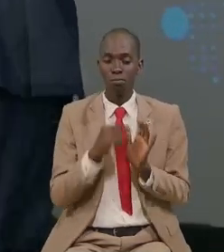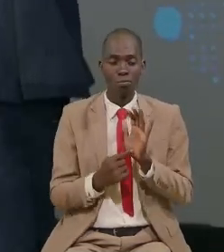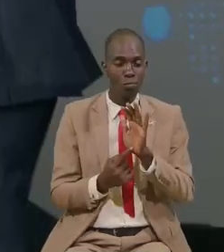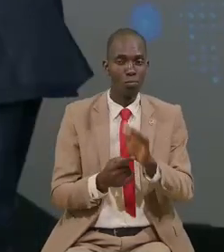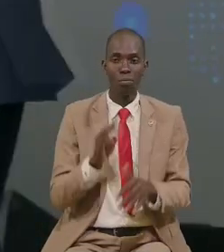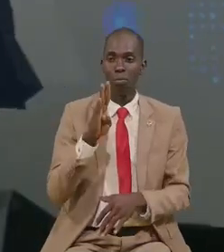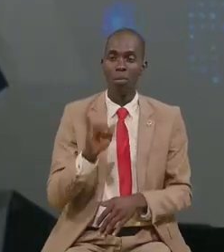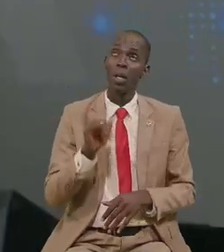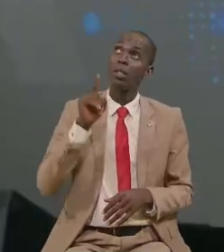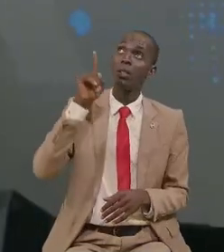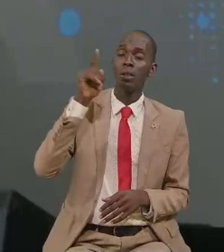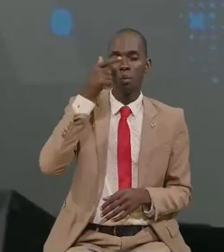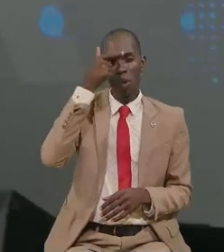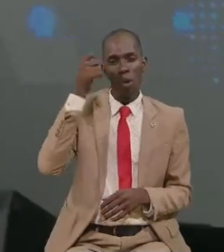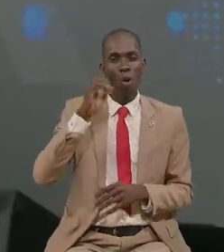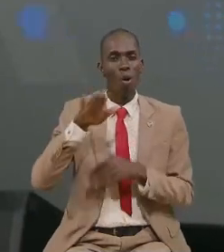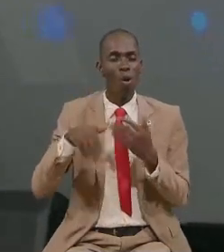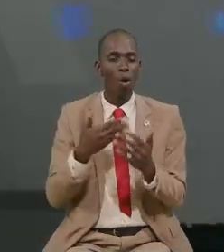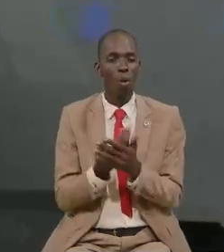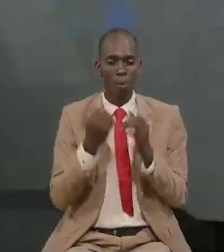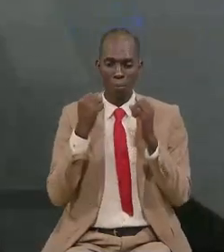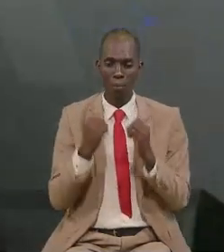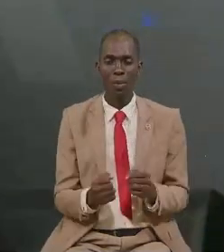par lui, parce que tout pouvoir